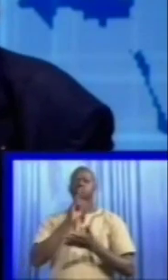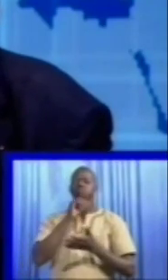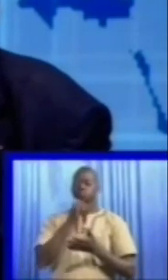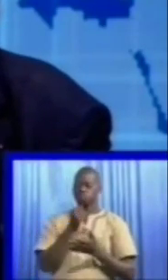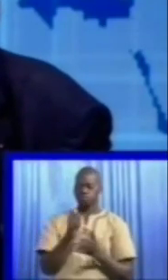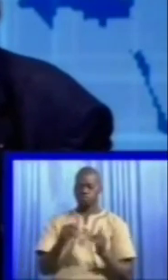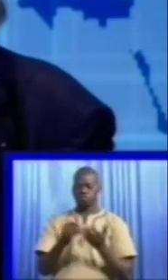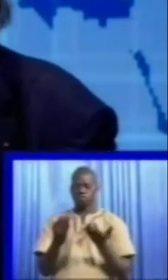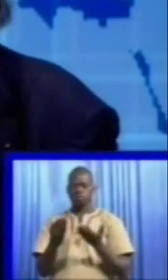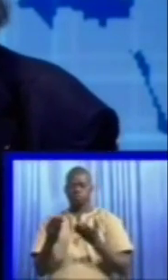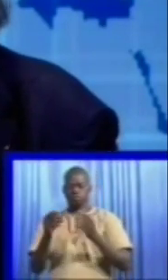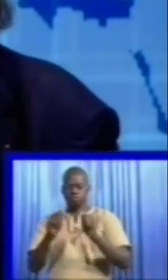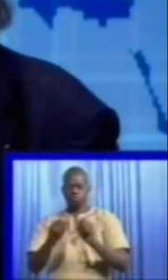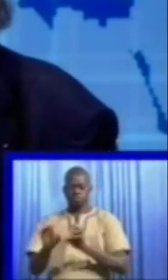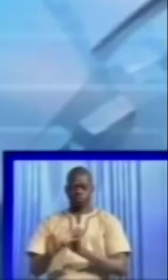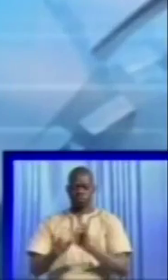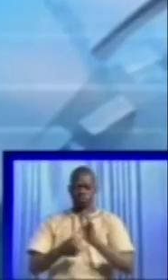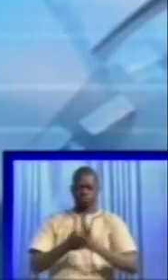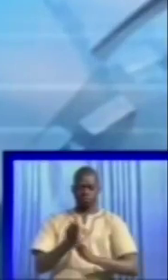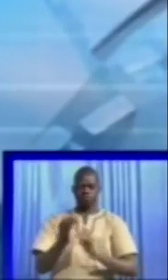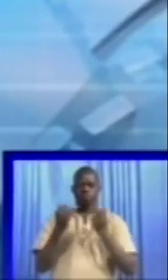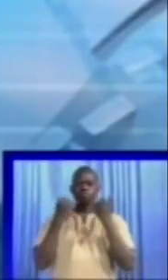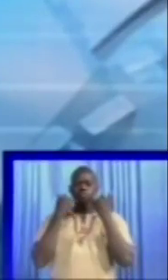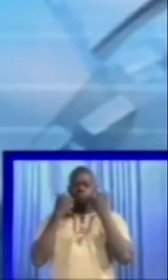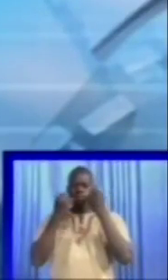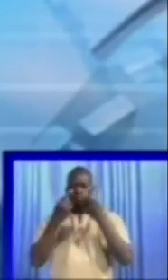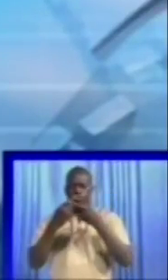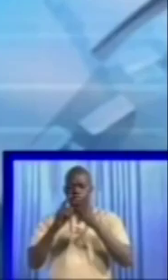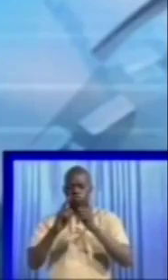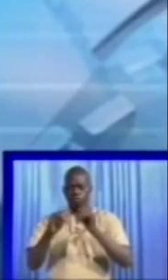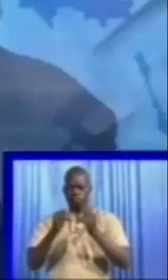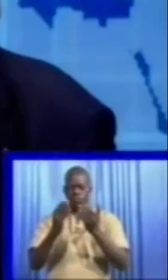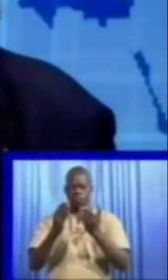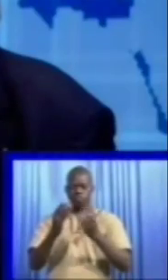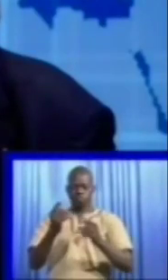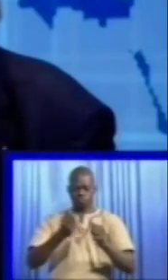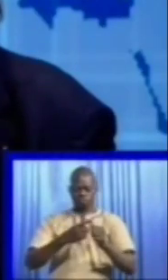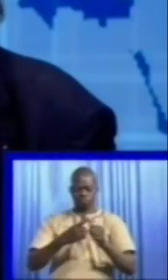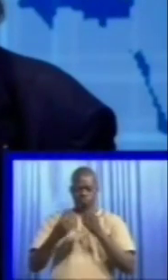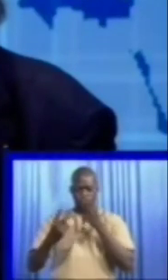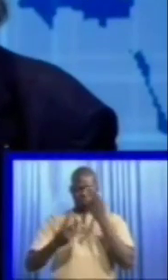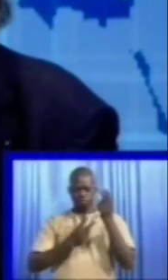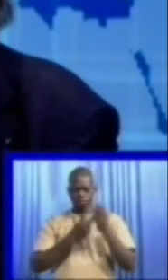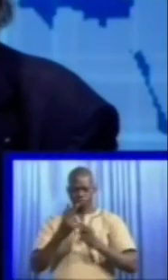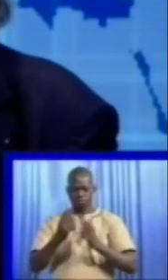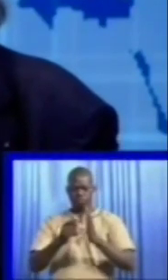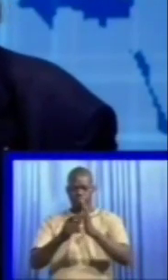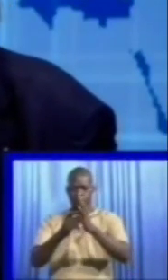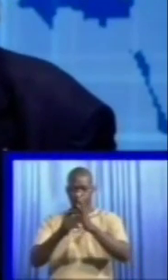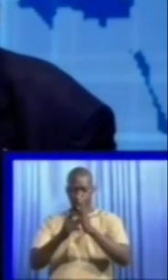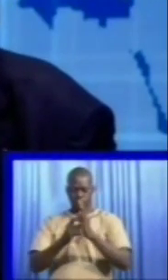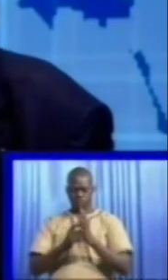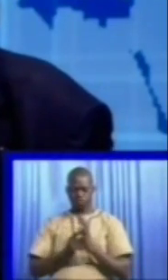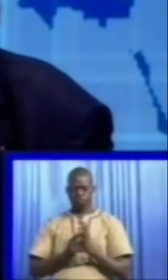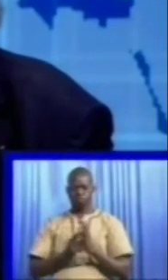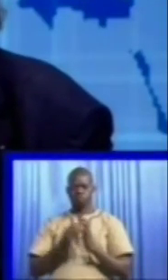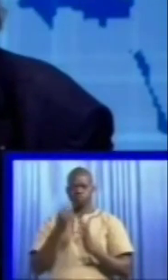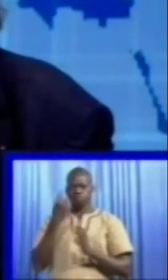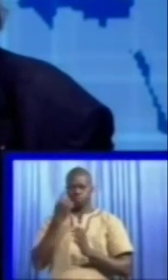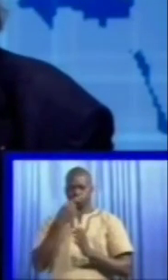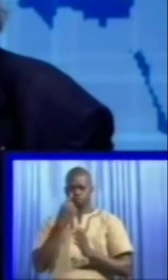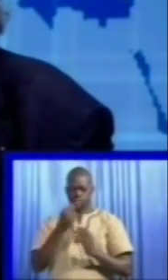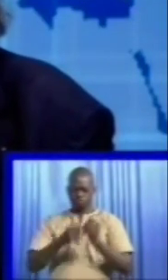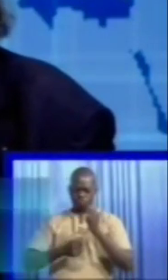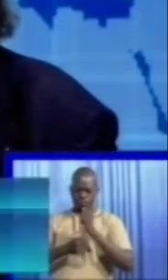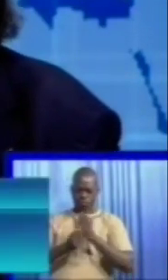peut faire circuler une information, mais le journaliste, lui, il va aller la vérifier. Et c'est ça l'exigence qui est aggravée